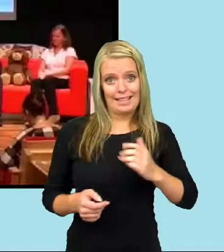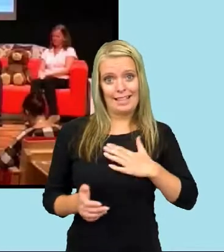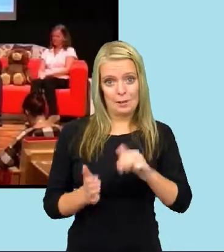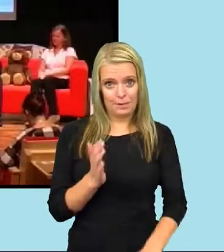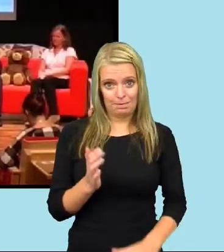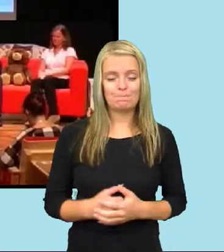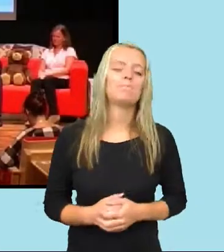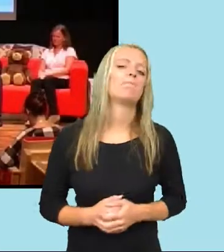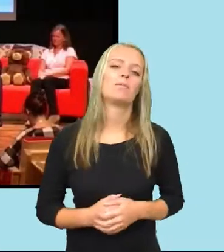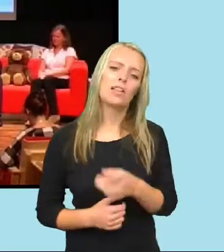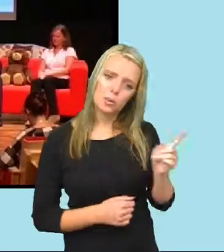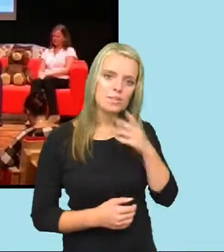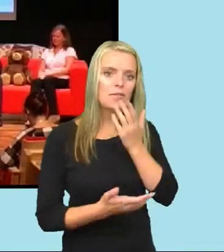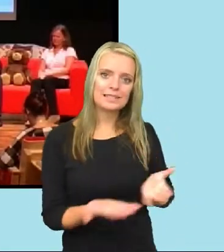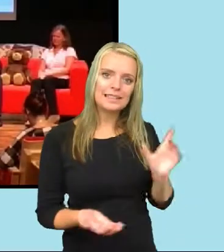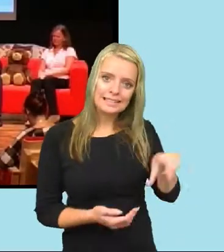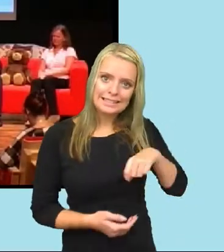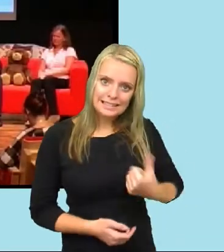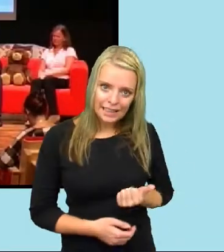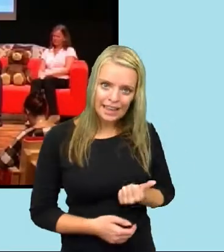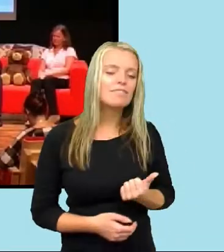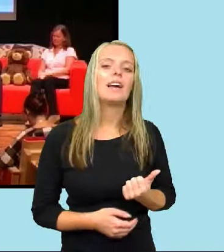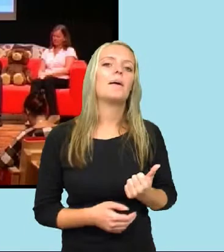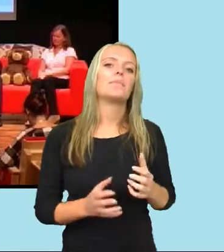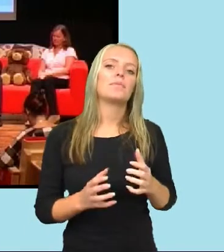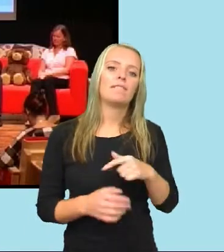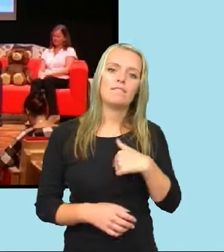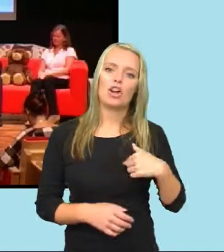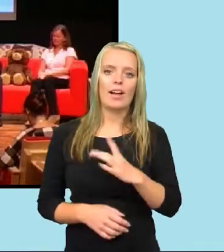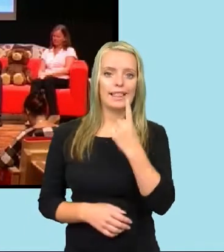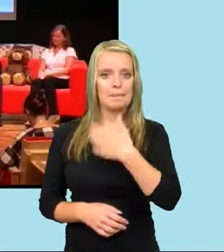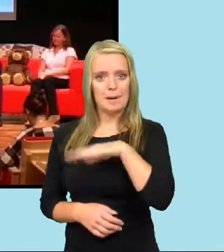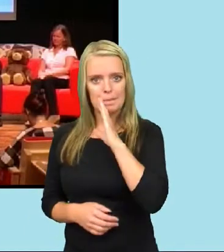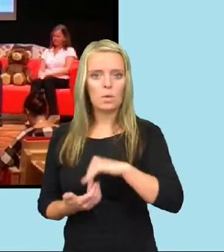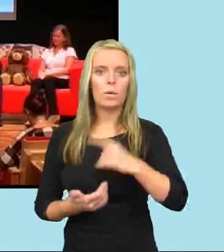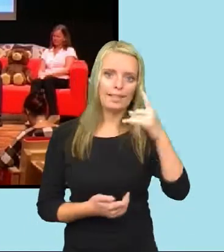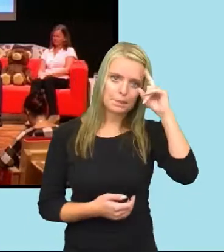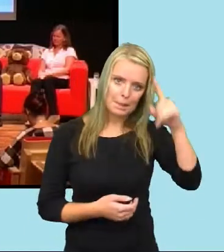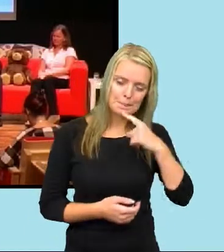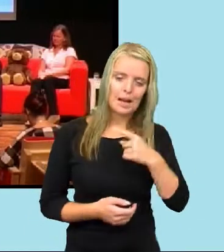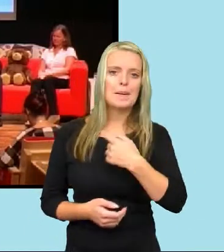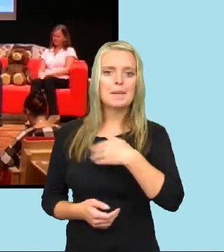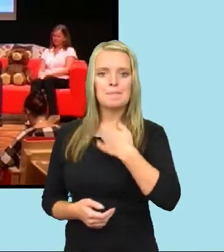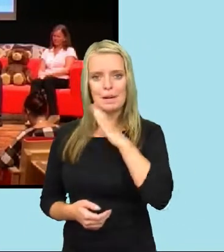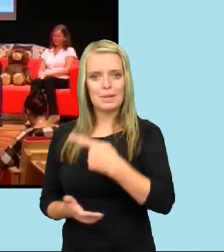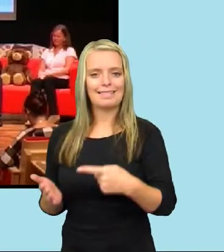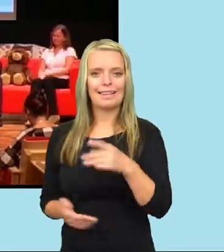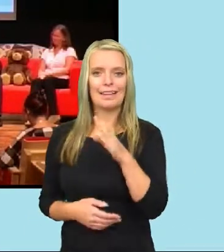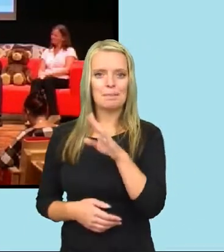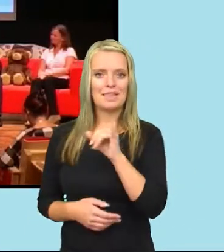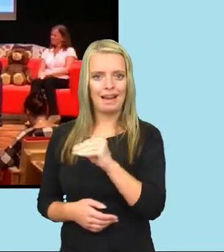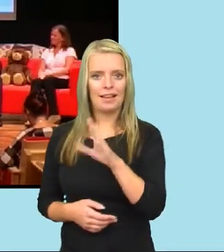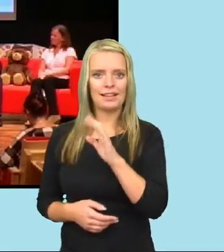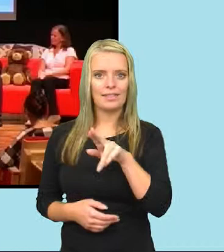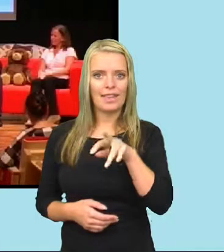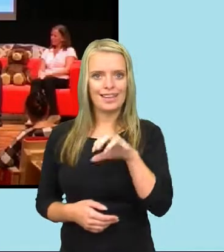De ska få presentera sig själva. Men vi har en mamma och en pappa. Och mamman heter Mia Jannering. Och pappan